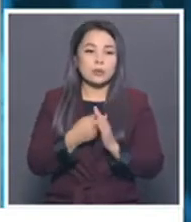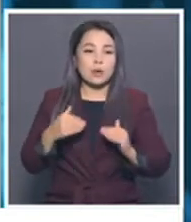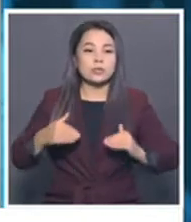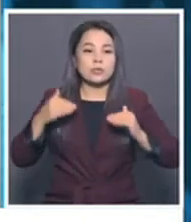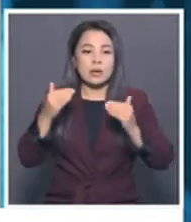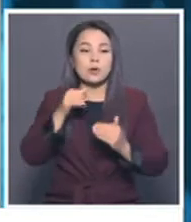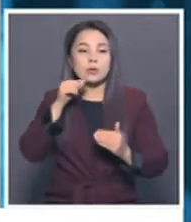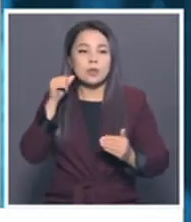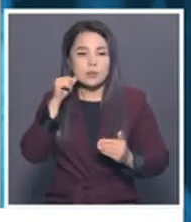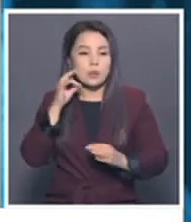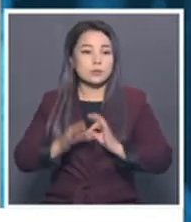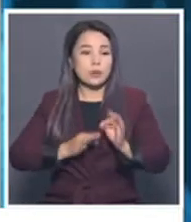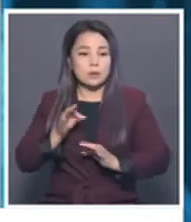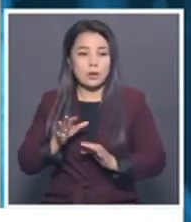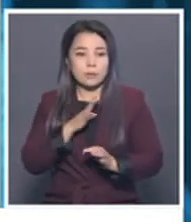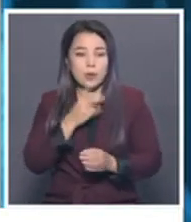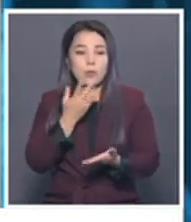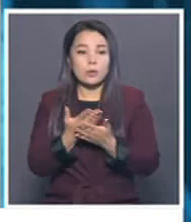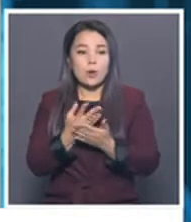Өткен тәулікте бұл көрсеткіш